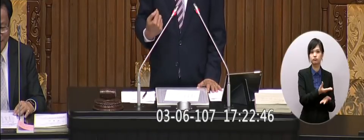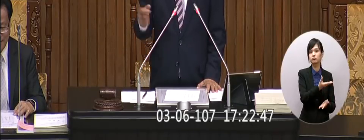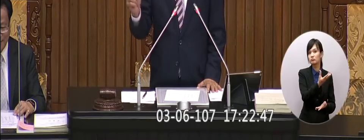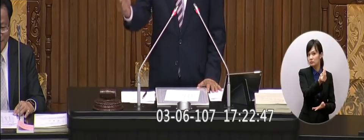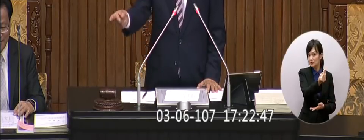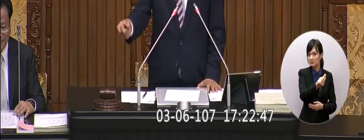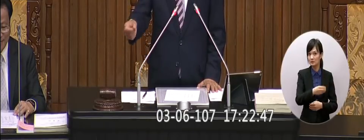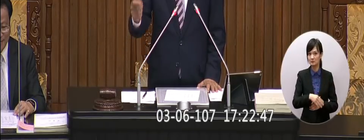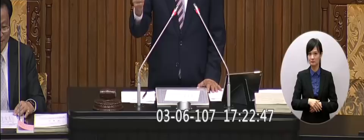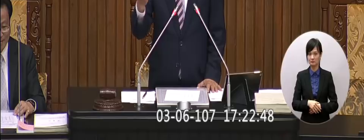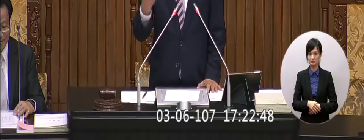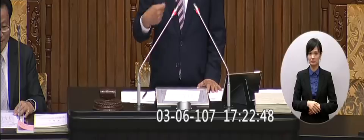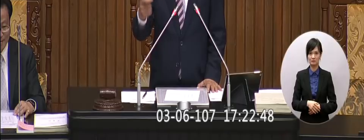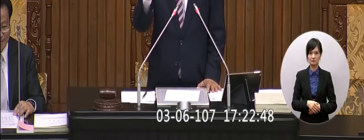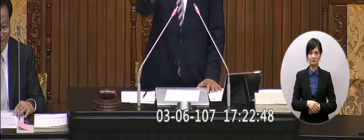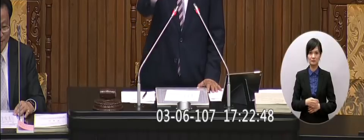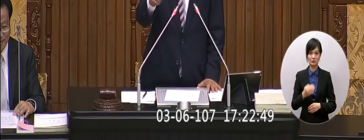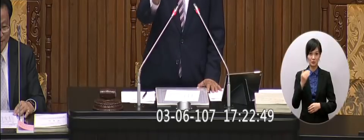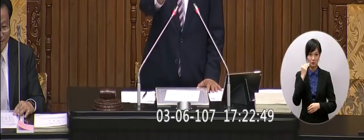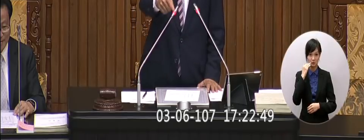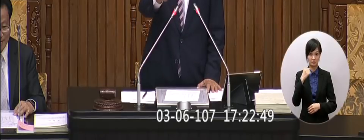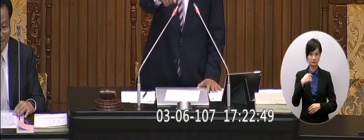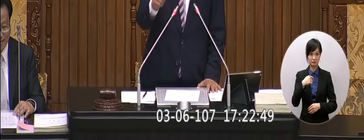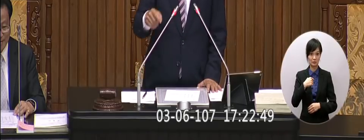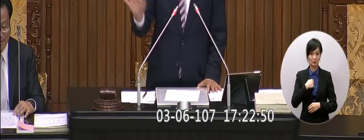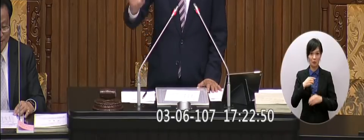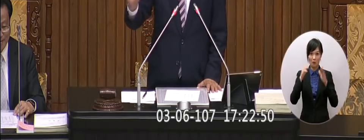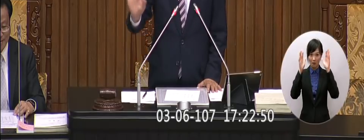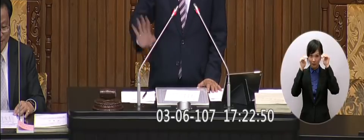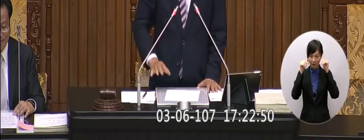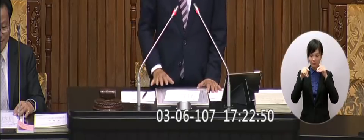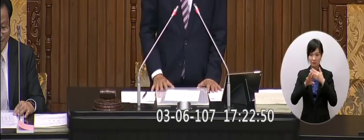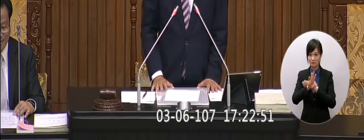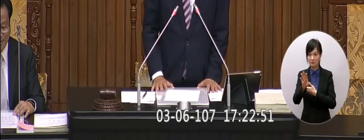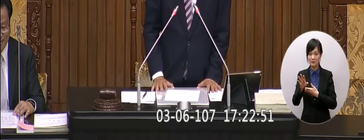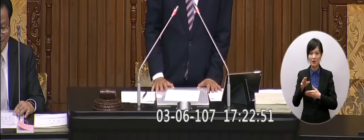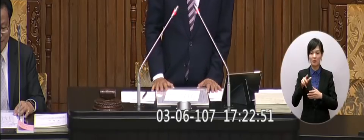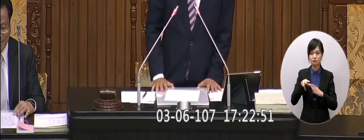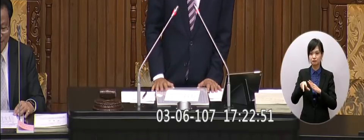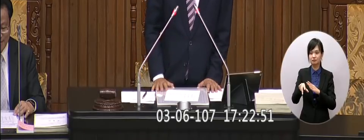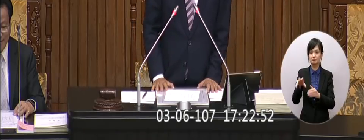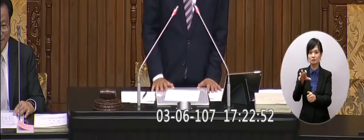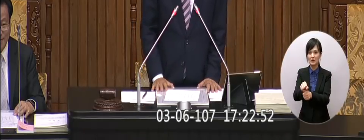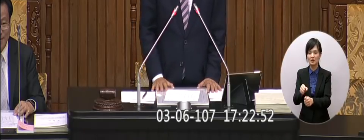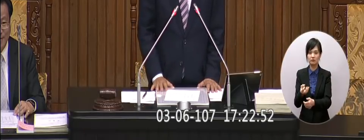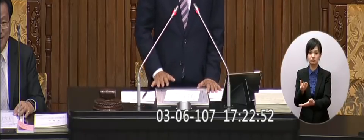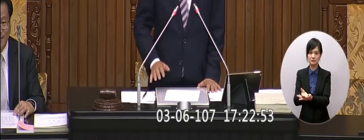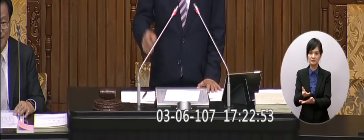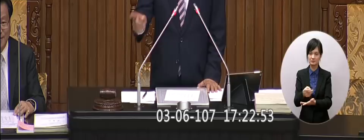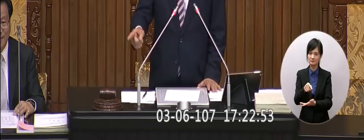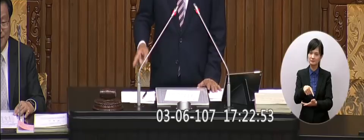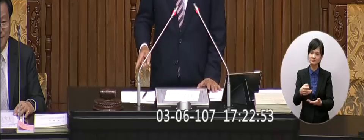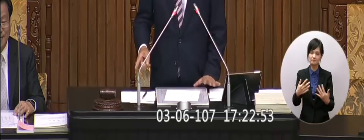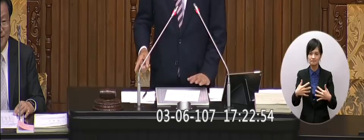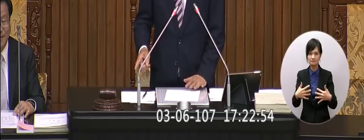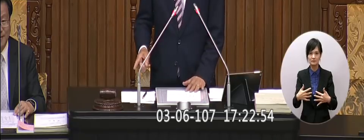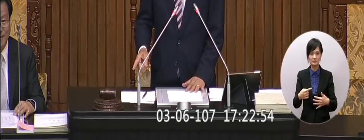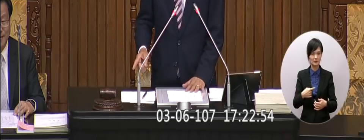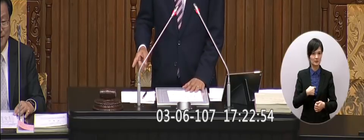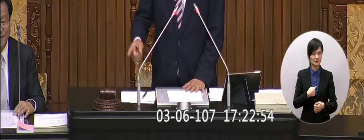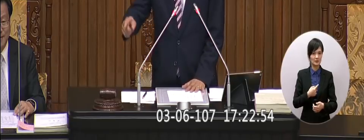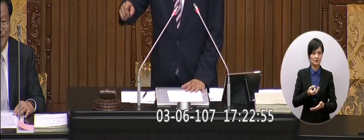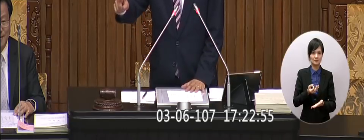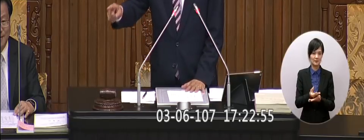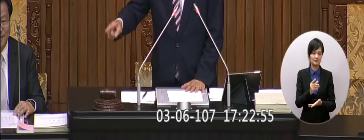阮兜咬到，我爱赔钱啊。阮的狗去别人兜，甲咬到，免赔钱，这个没有道理啦。这个又不多，啊，无你都要允许